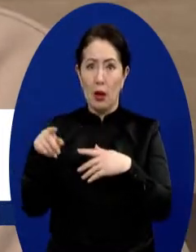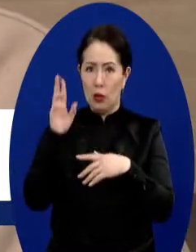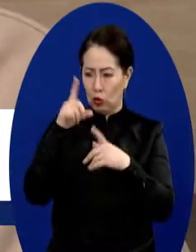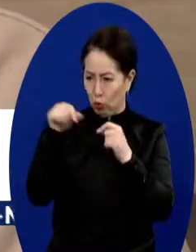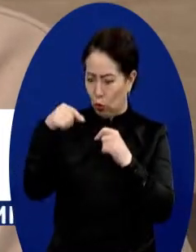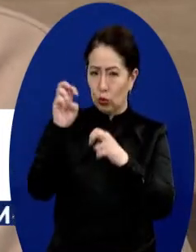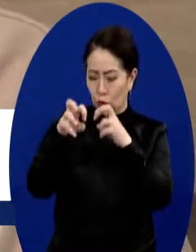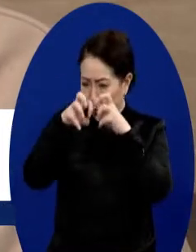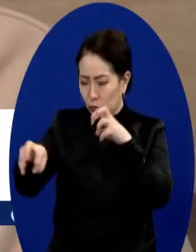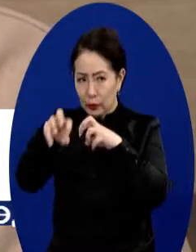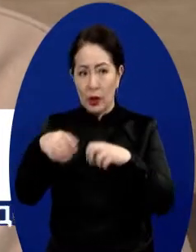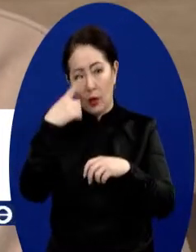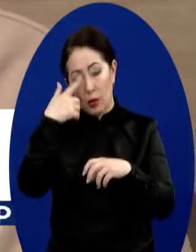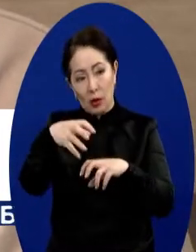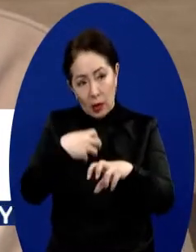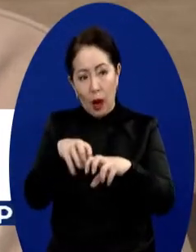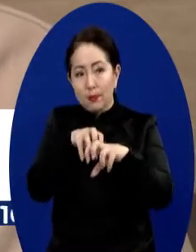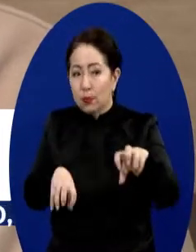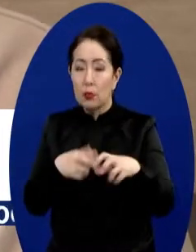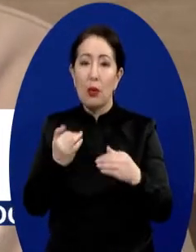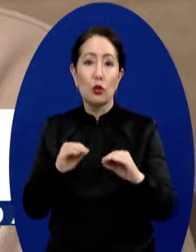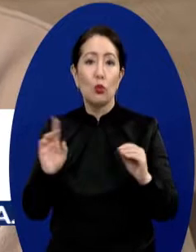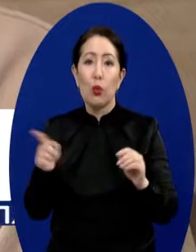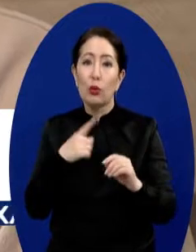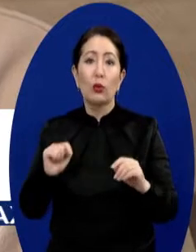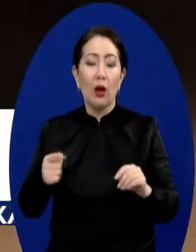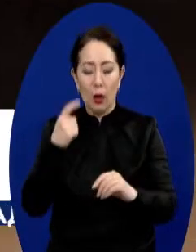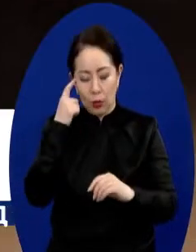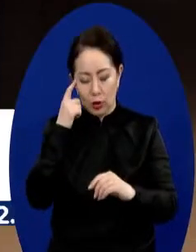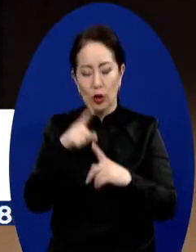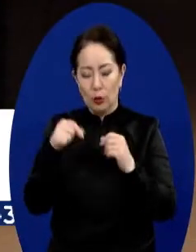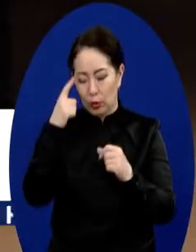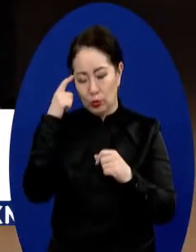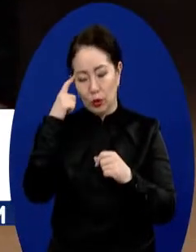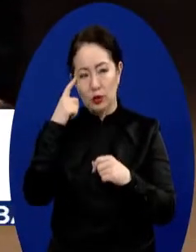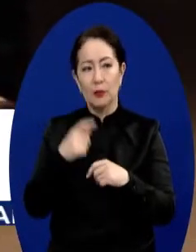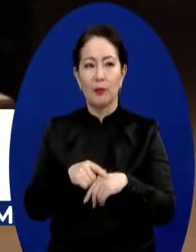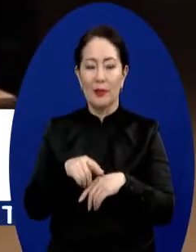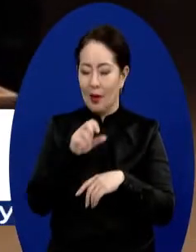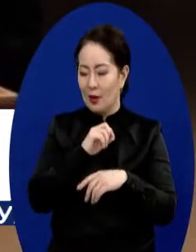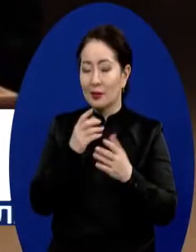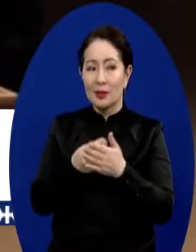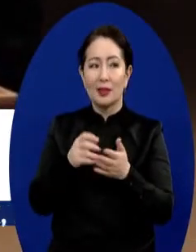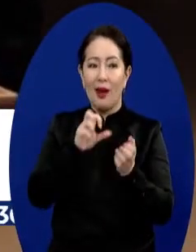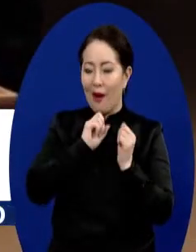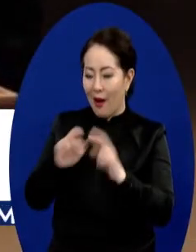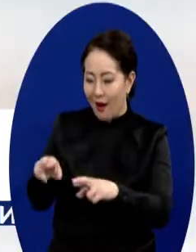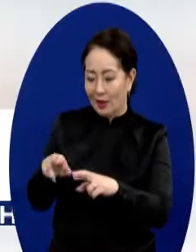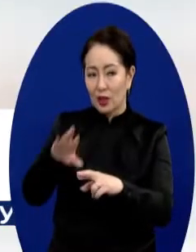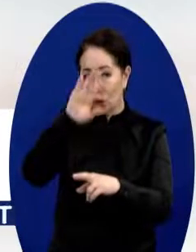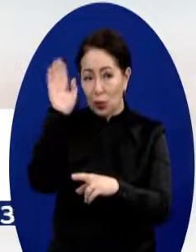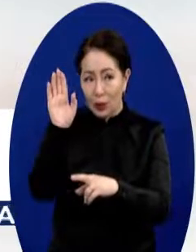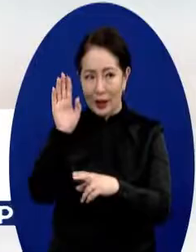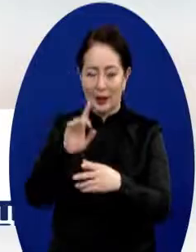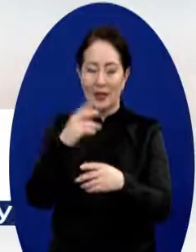компаниуд нь байж байна. Монголд ягаад байжлахгүй юм бэ гэсэн надад Японд байхдаа тийм бодол төрсэн. Тэрээр хаягдал дулааныг цахилгаан энерги болгох судалгааг